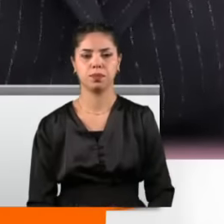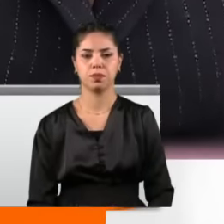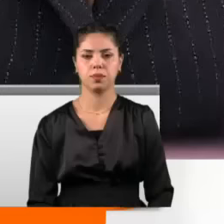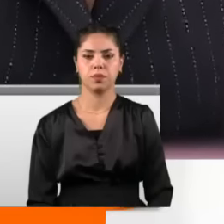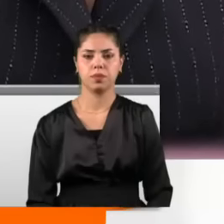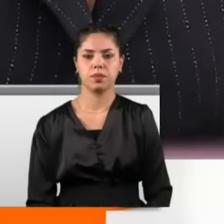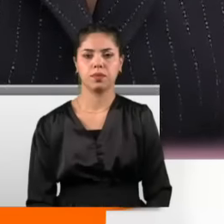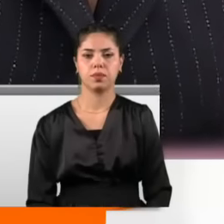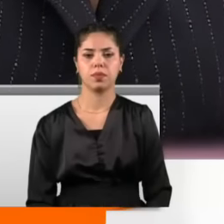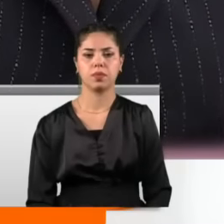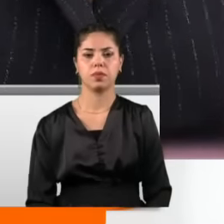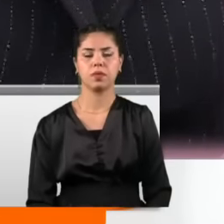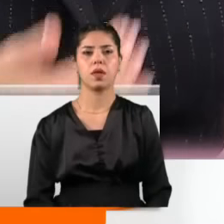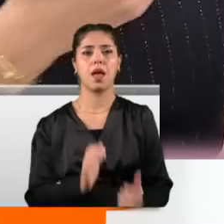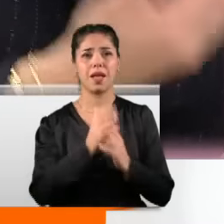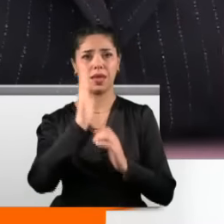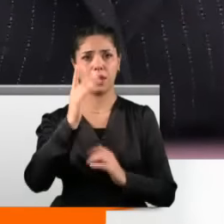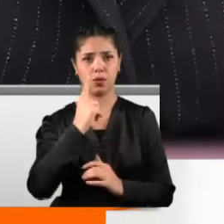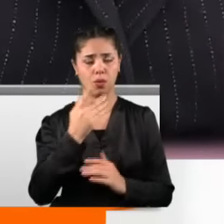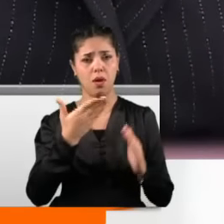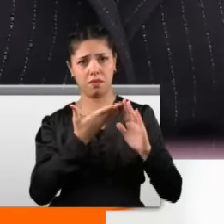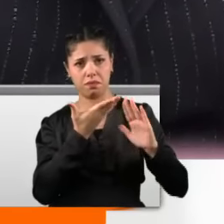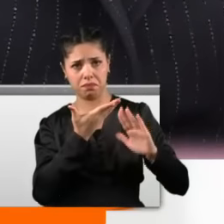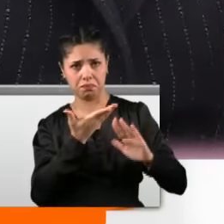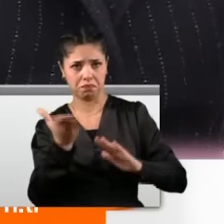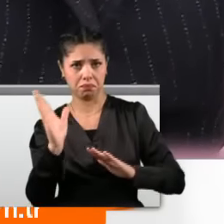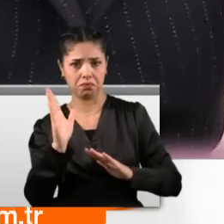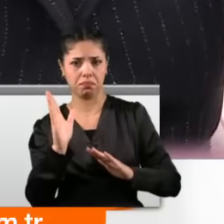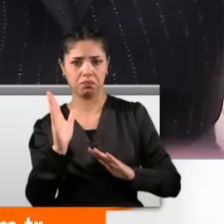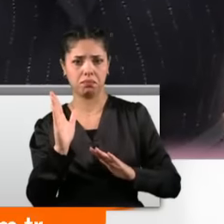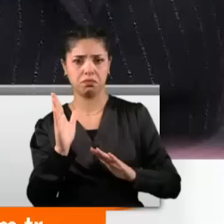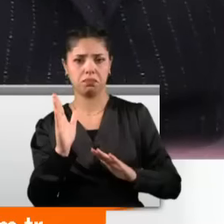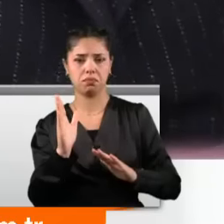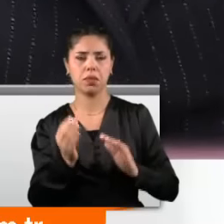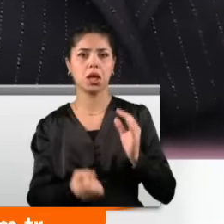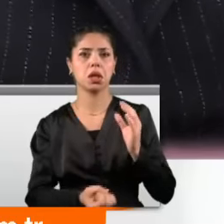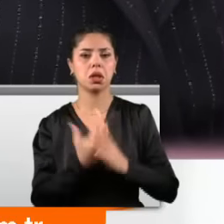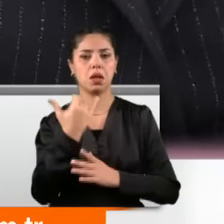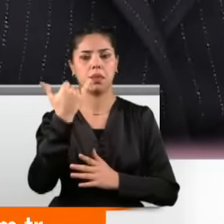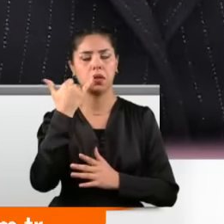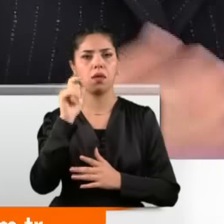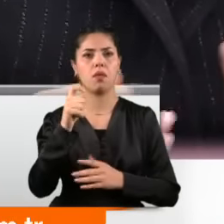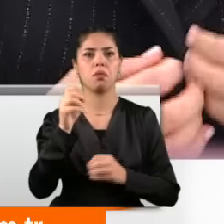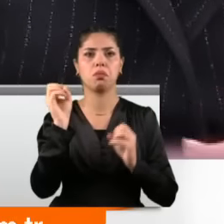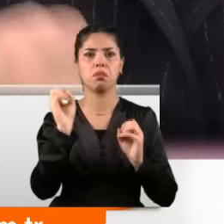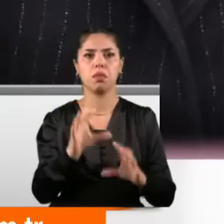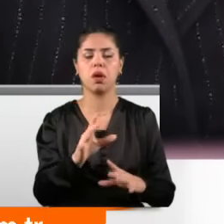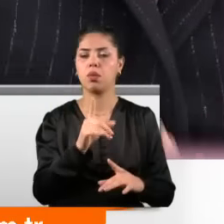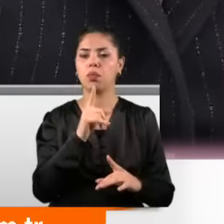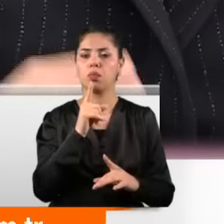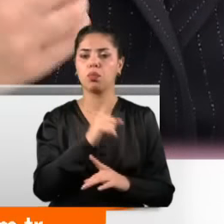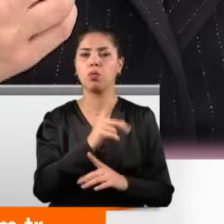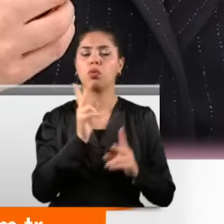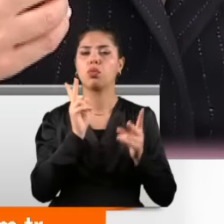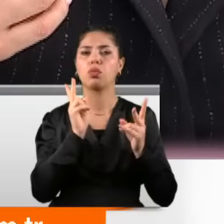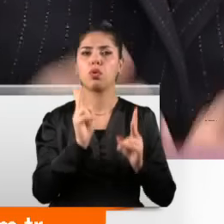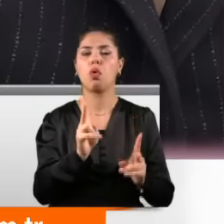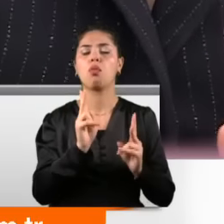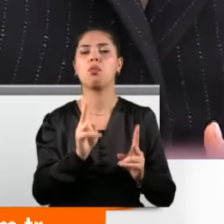almadı. Antalya'ya gidiyorum diyor. Evden çıkıyor. Telefonu bırakıyor. Kalkıp, telefonu anahtarı bırakıyor. Bak bu